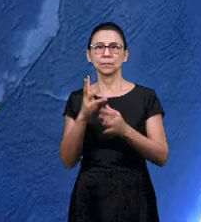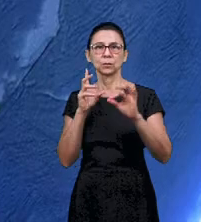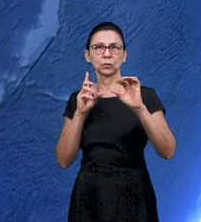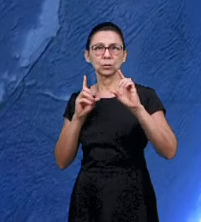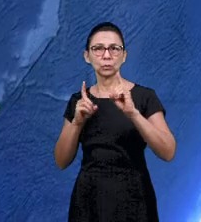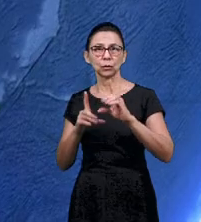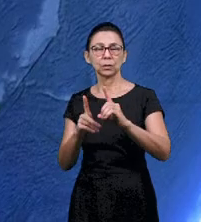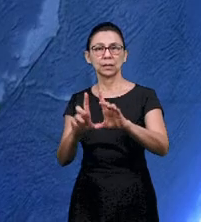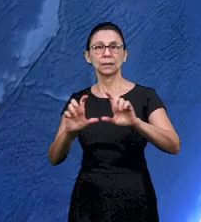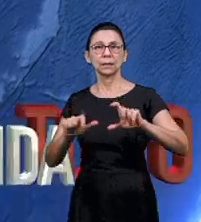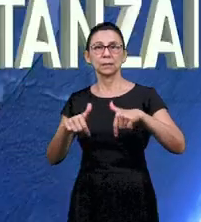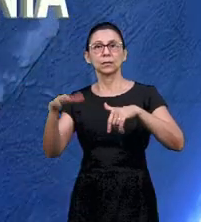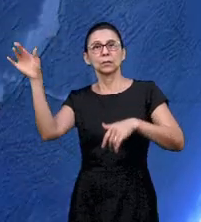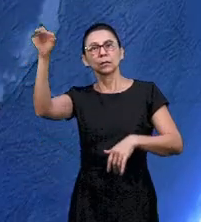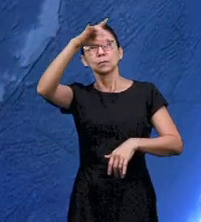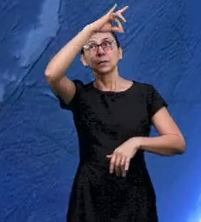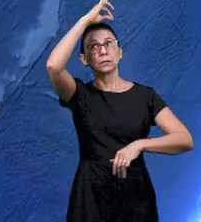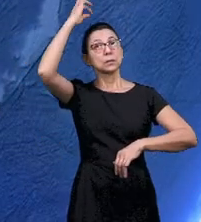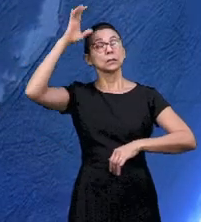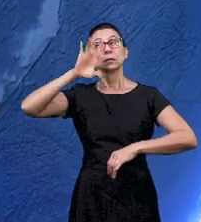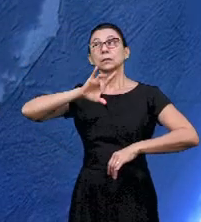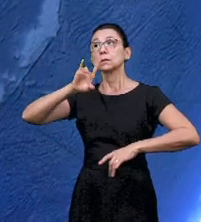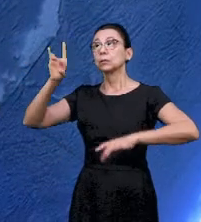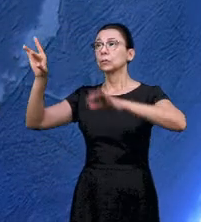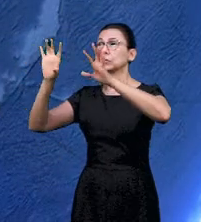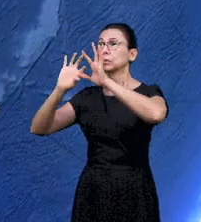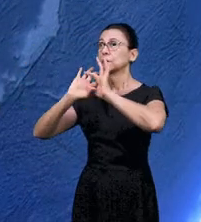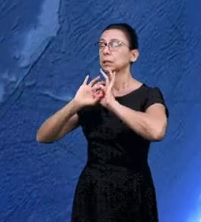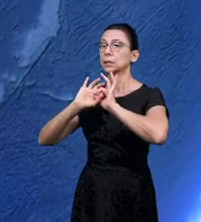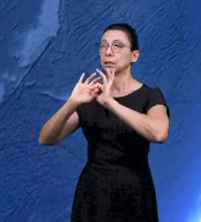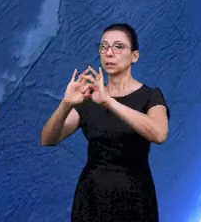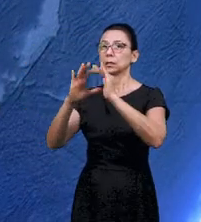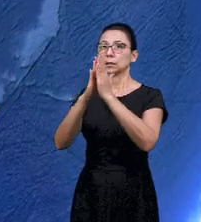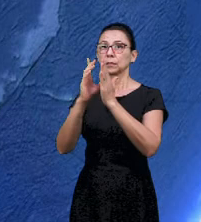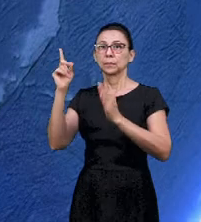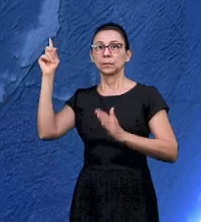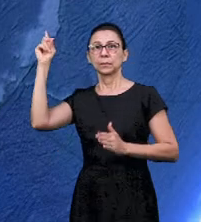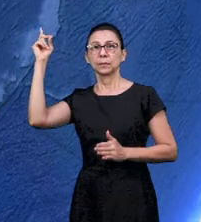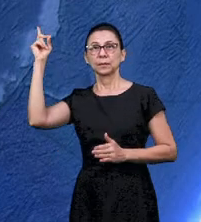du Saint-Esprit de Dieu et unies par la parole vivante.